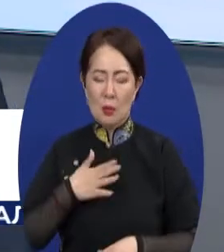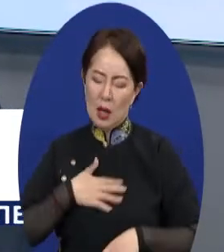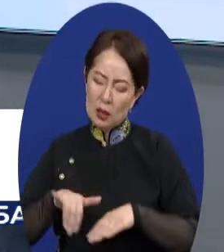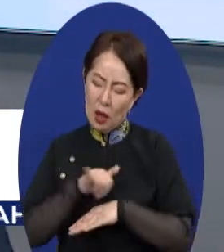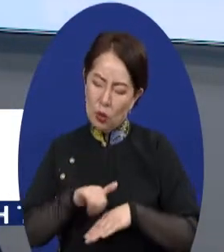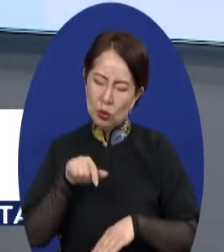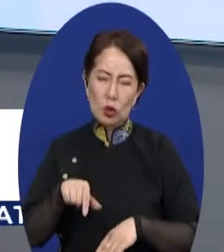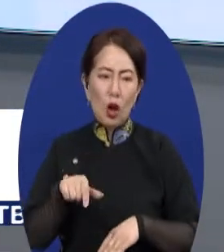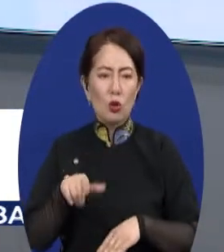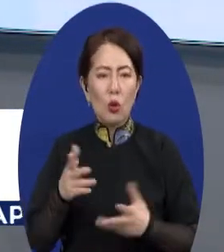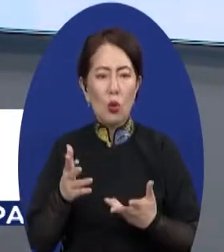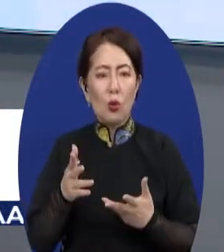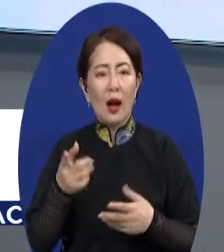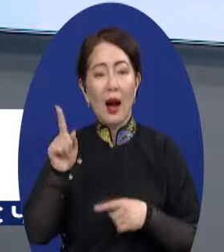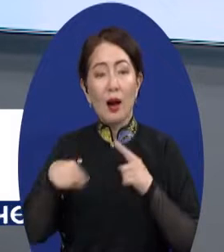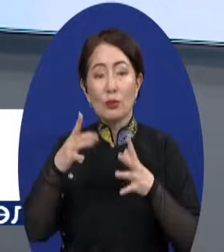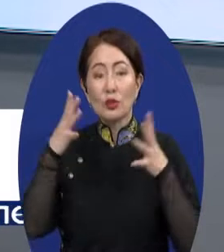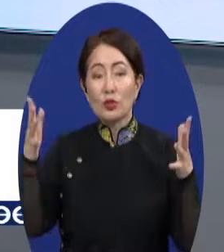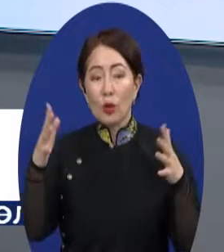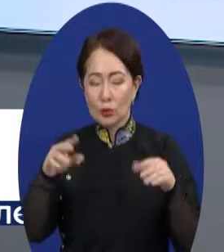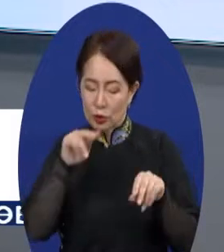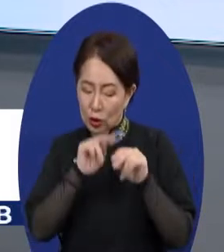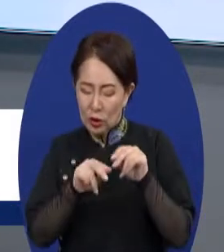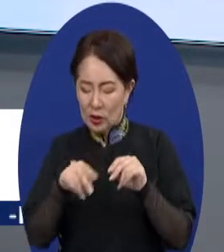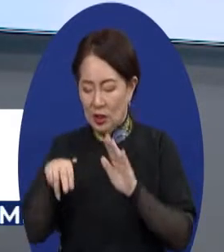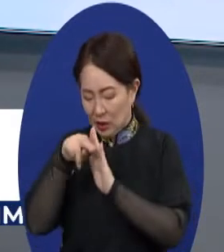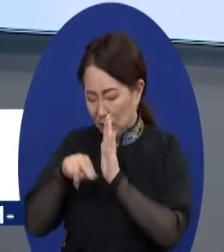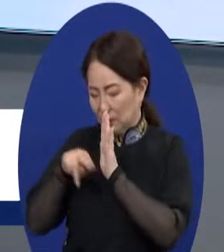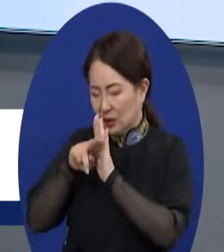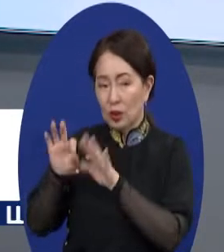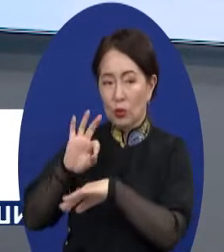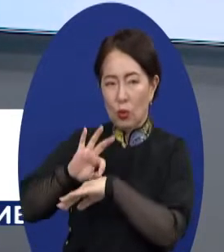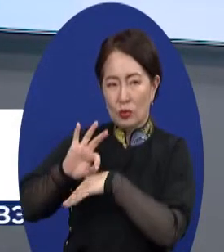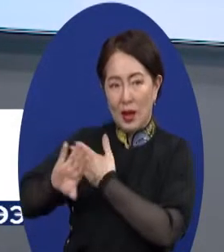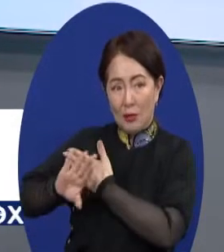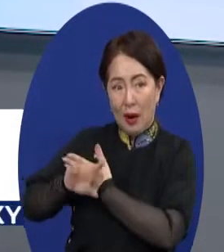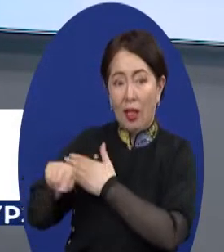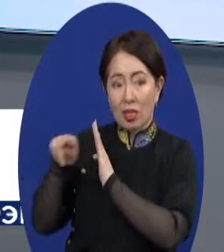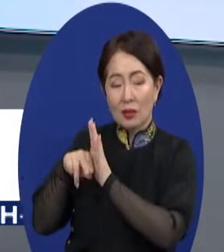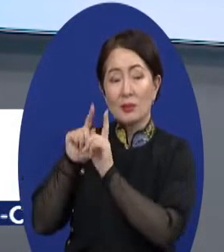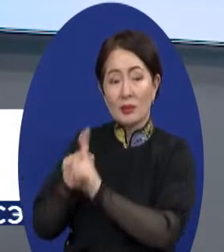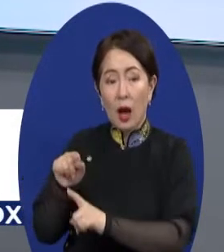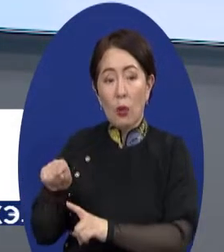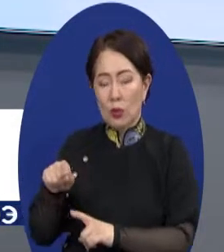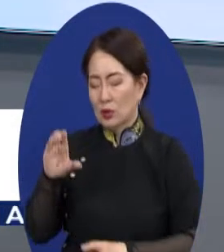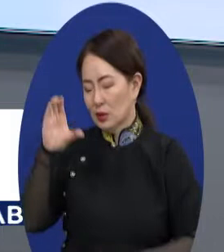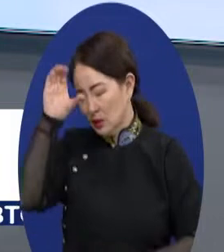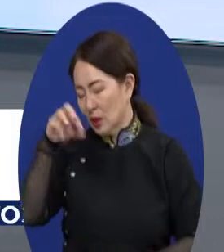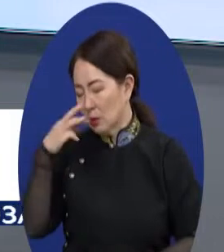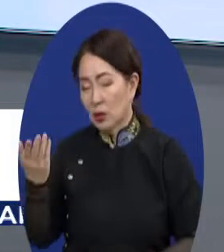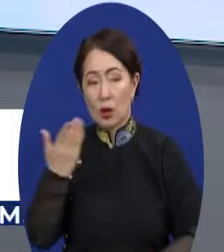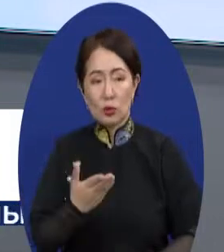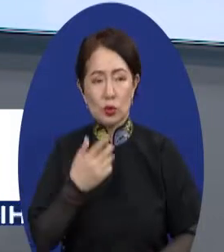одоо байгаа бидний хувьд хамгийн том сорилт бол халдвар хамгааллын дэглэмээ баримтлах гэсэн ийм тайлбарыг бол салбарын сайд нь өглөө. За манай улсын